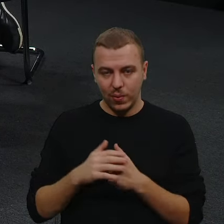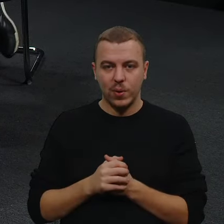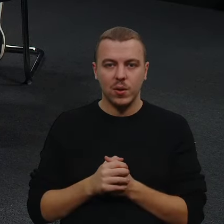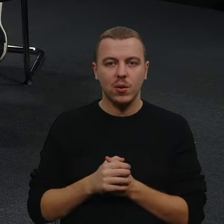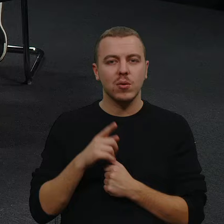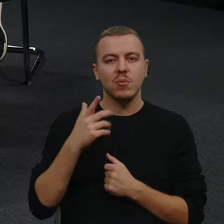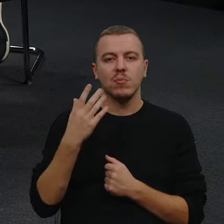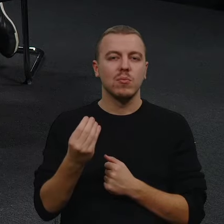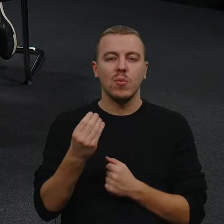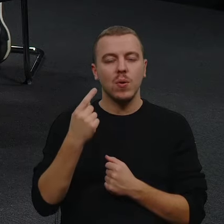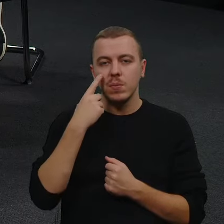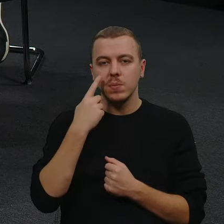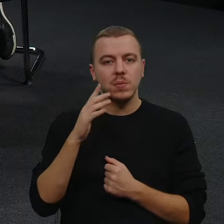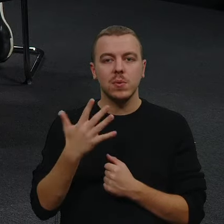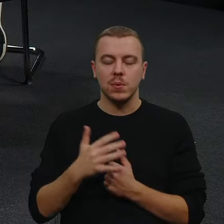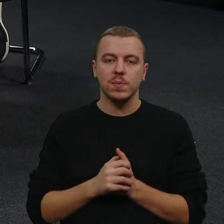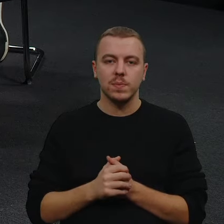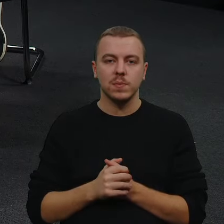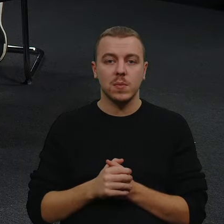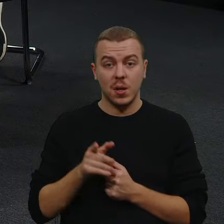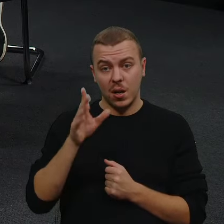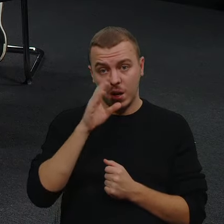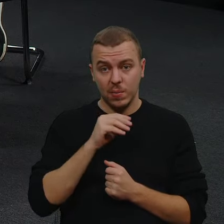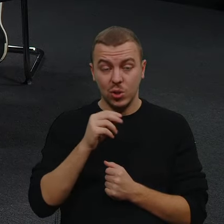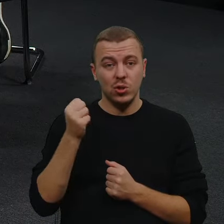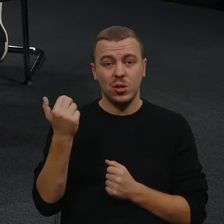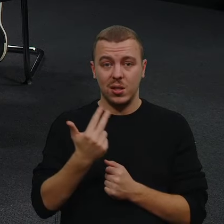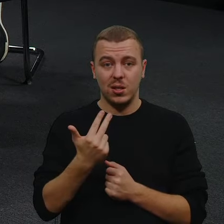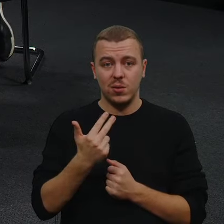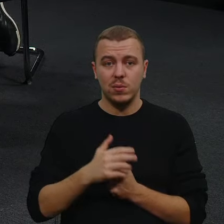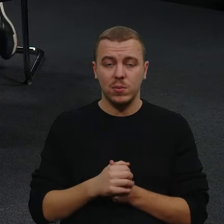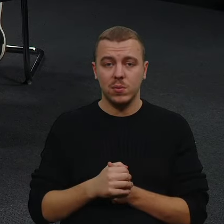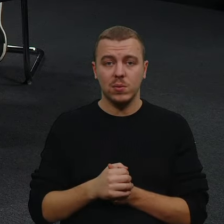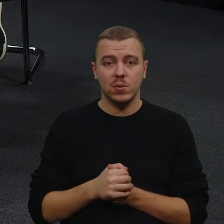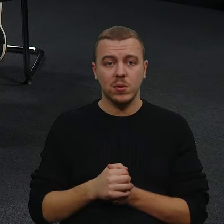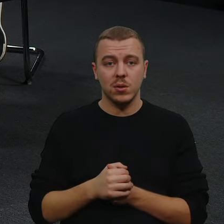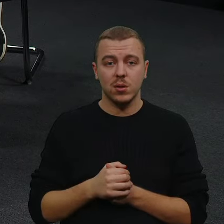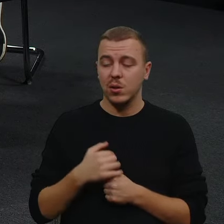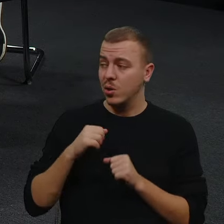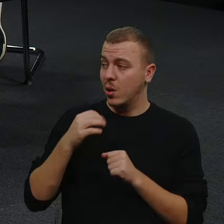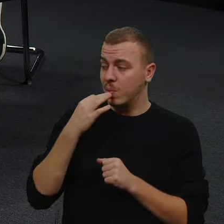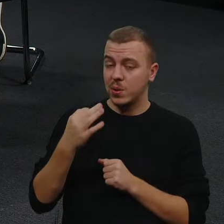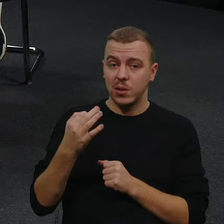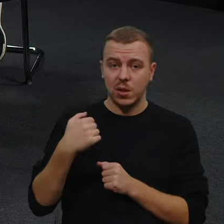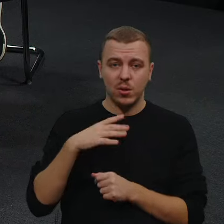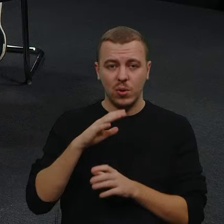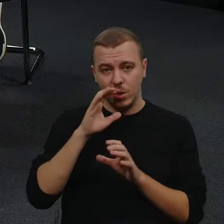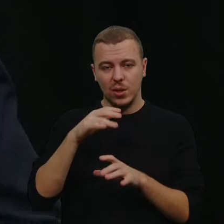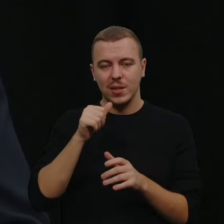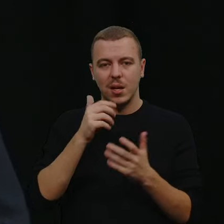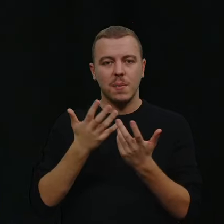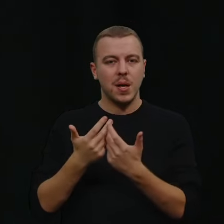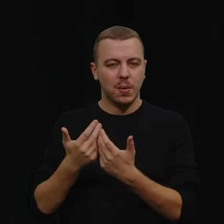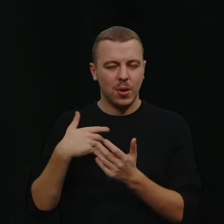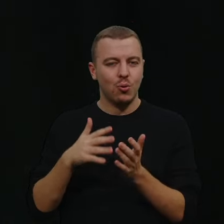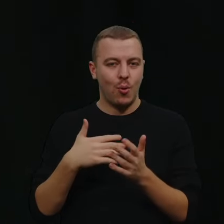kokios būtų jūsų įžvalgos ir prognozės? Ar pavyks iš trijų koalicijų? Galiu pasakyti, kadangi mylėjau visada matematiką ir